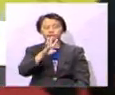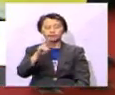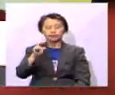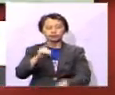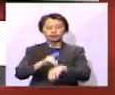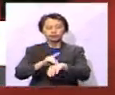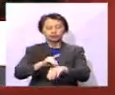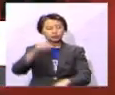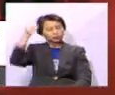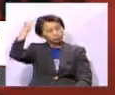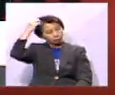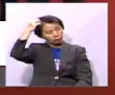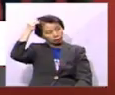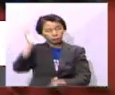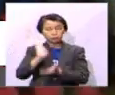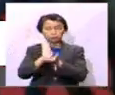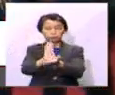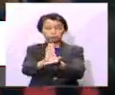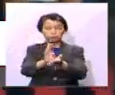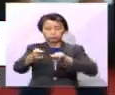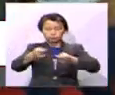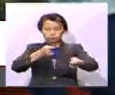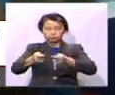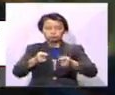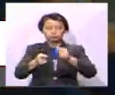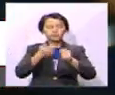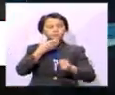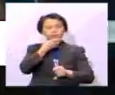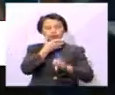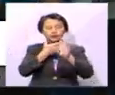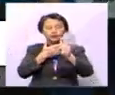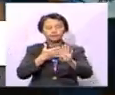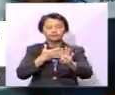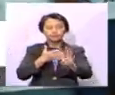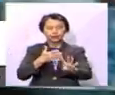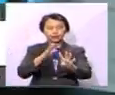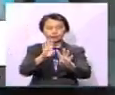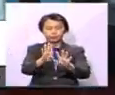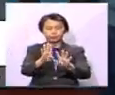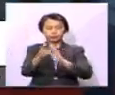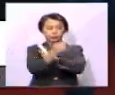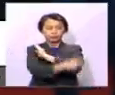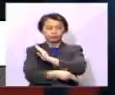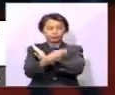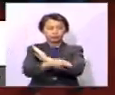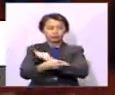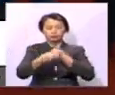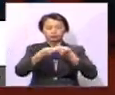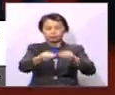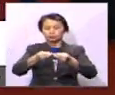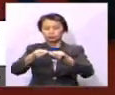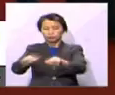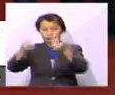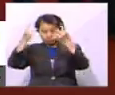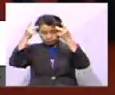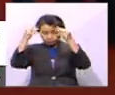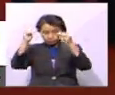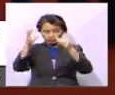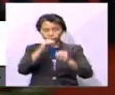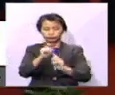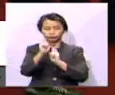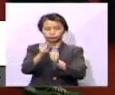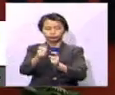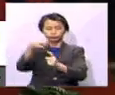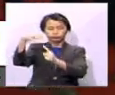di Sepang, Selangor. Bantuan pentadbiran Belia 4B kawasan-kawasan dan negeri-negeri disampaikan sendiri pada Perdana Menteri selain hadiah